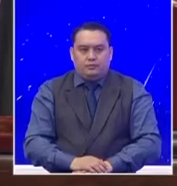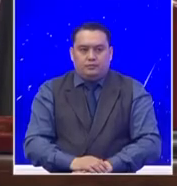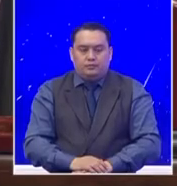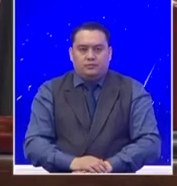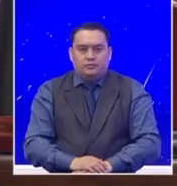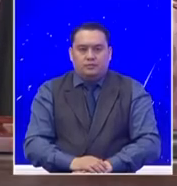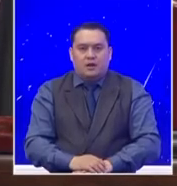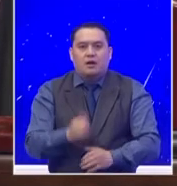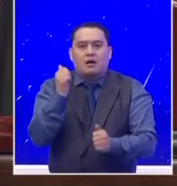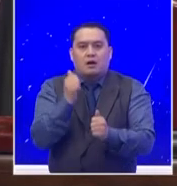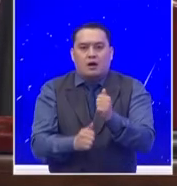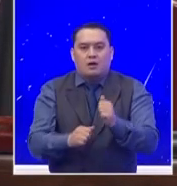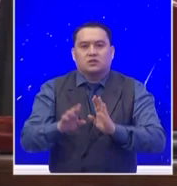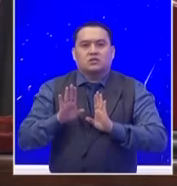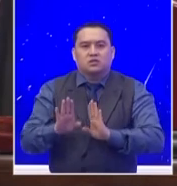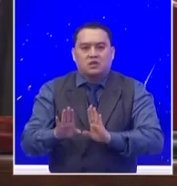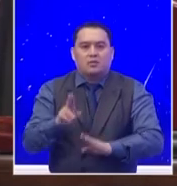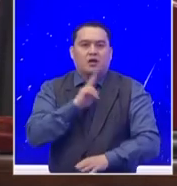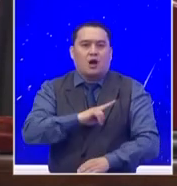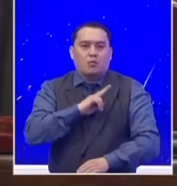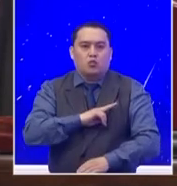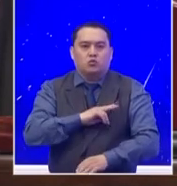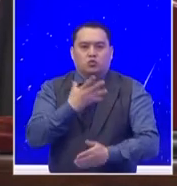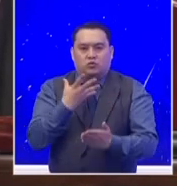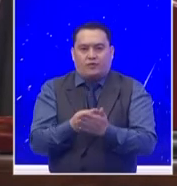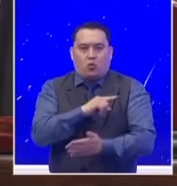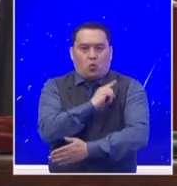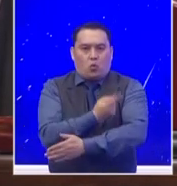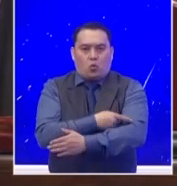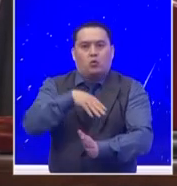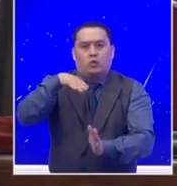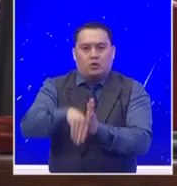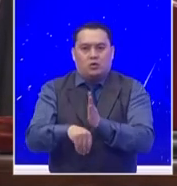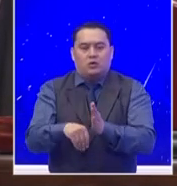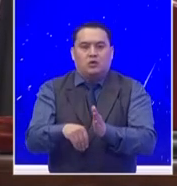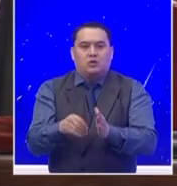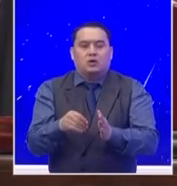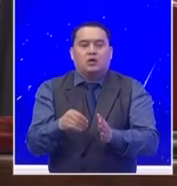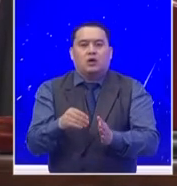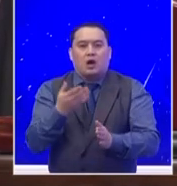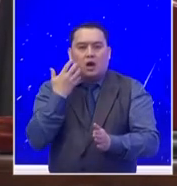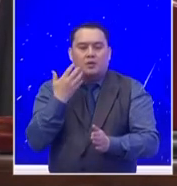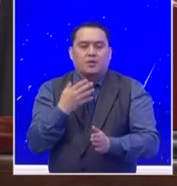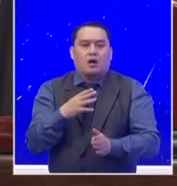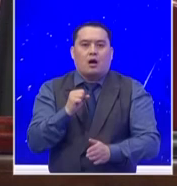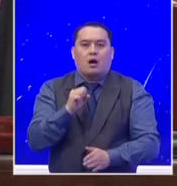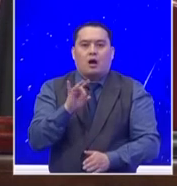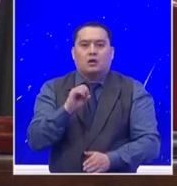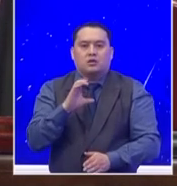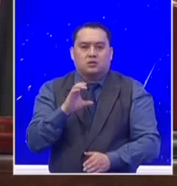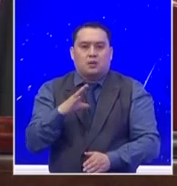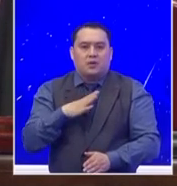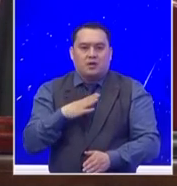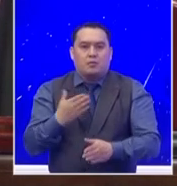Каждый заместитель, который до этого работал, свою лепту внес. Вот. Когда тяжело было, Арысио, Багдад